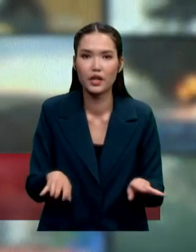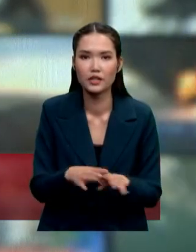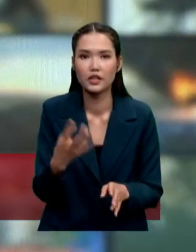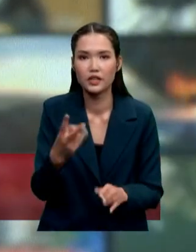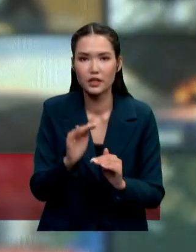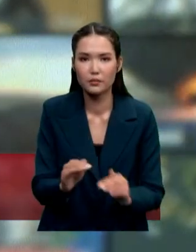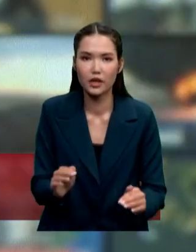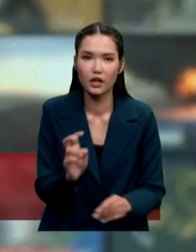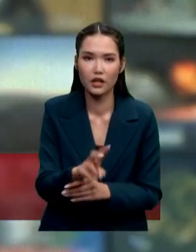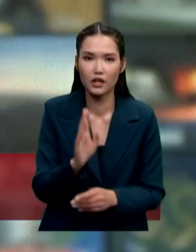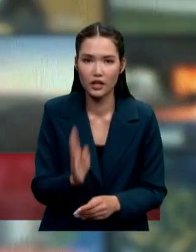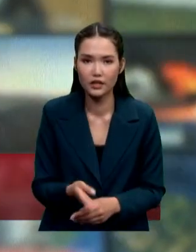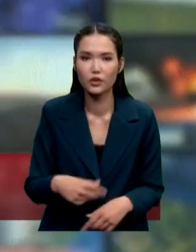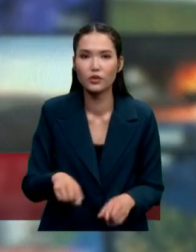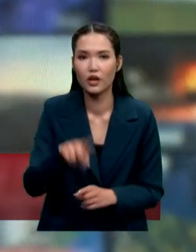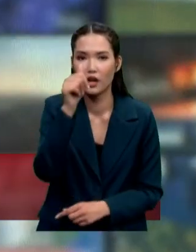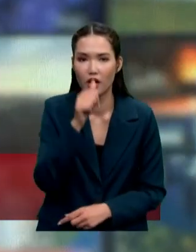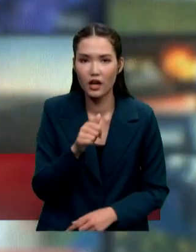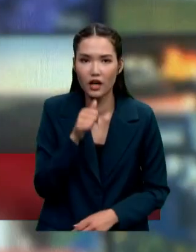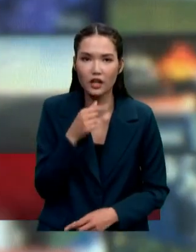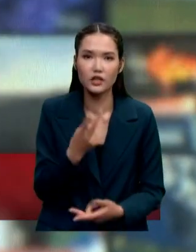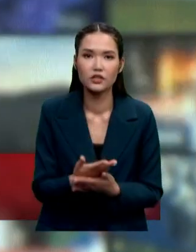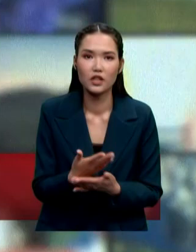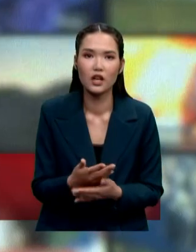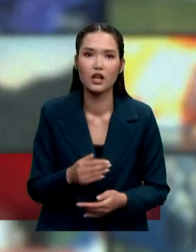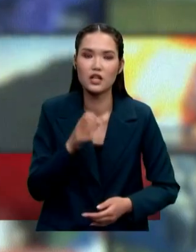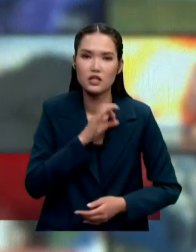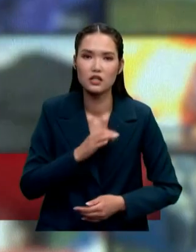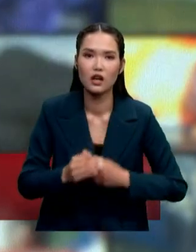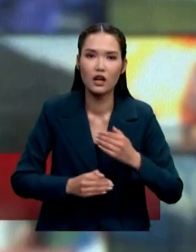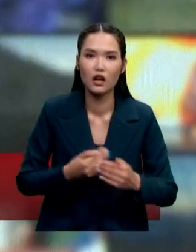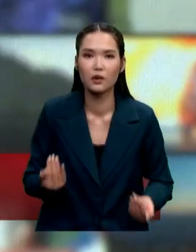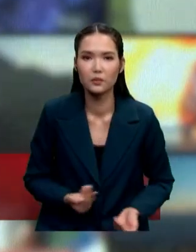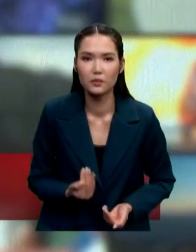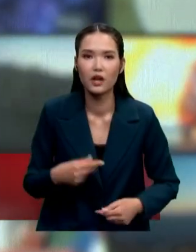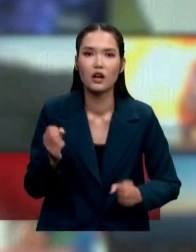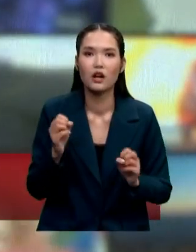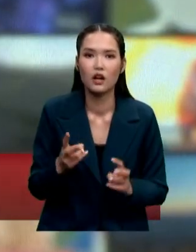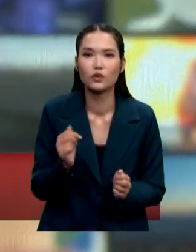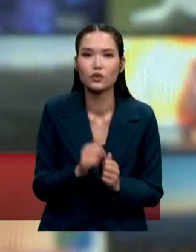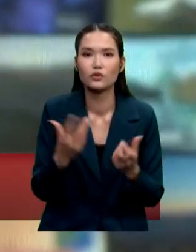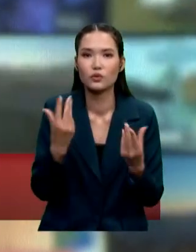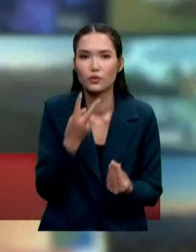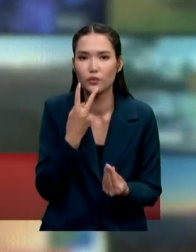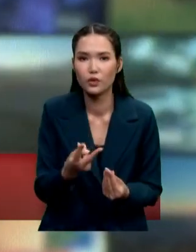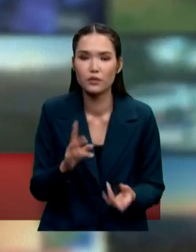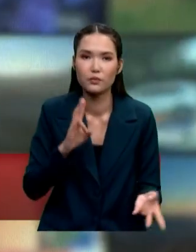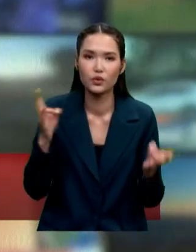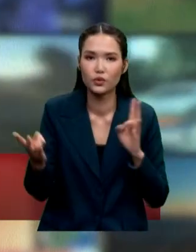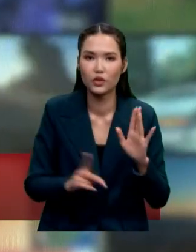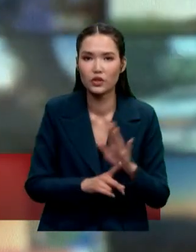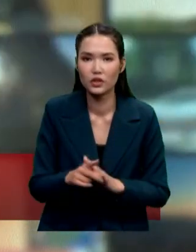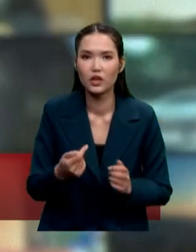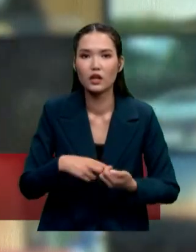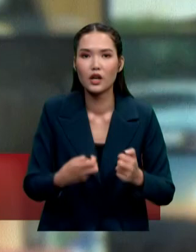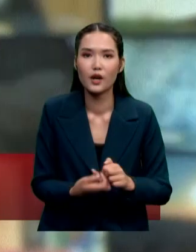дегенде 2 бала барады. Сондықтан айлығы мен шайлығына әрең қол жеткізіп отырған жандар қалай күн көреміз деп шу шығарды. Бұл